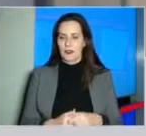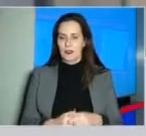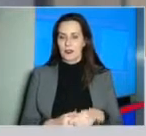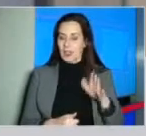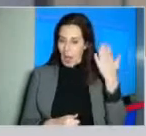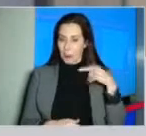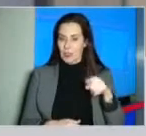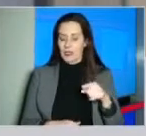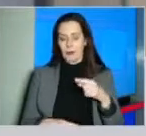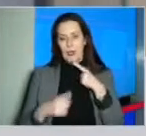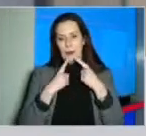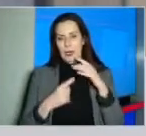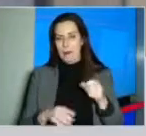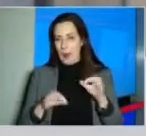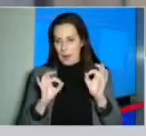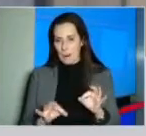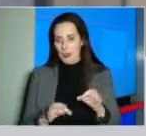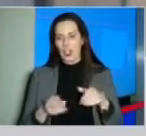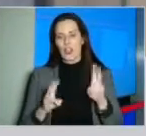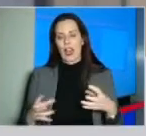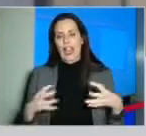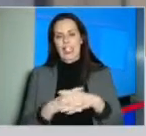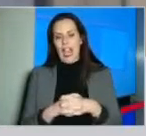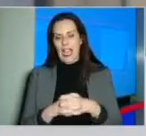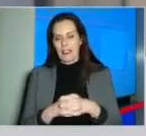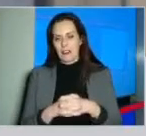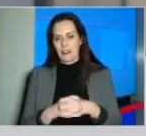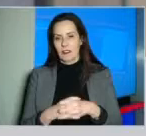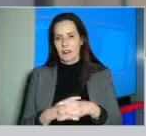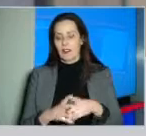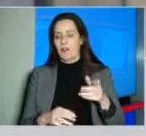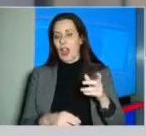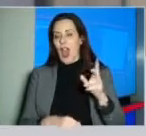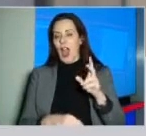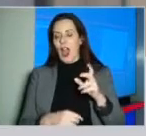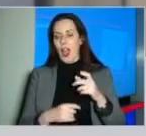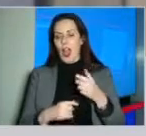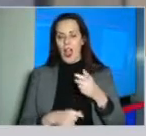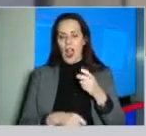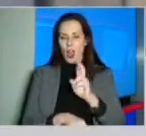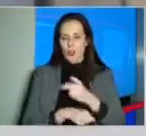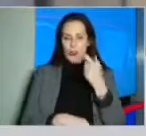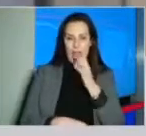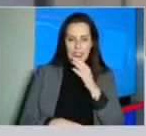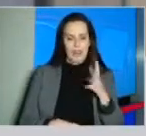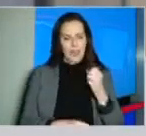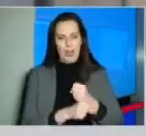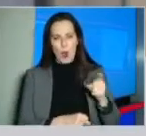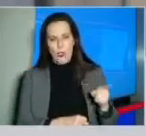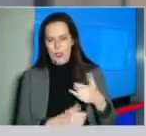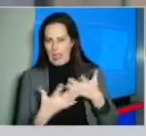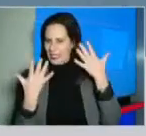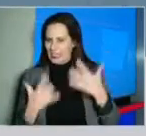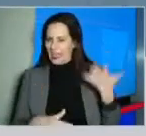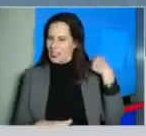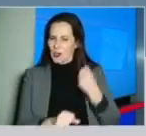גם אז הם דנים האם באמת אפשר להתאחד בין אחדות העבודה, לשומר הצעיר, לא לאבד קולות, אותם ואיך הם עמדות. עושים את זה? אין להם